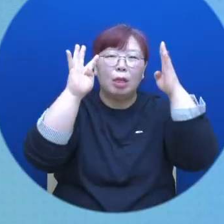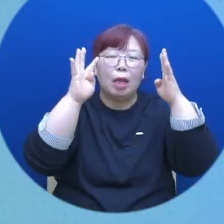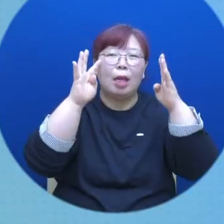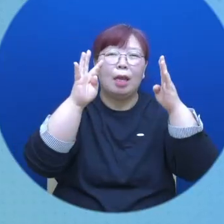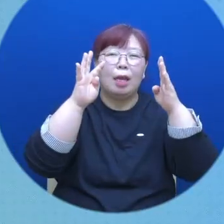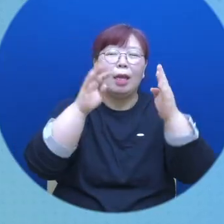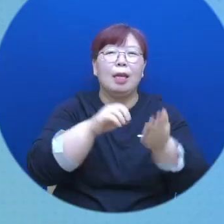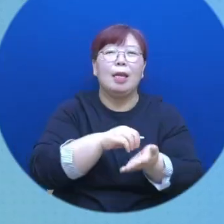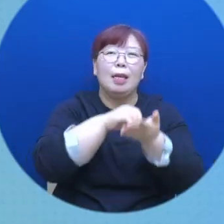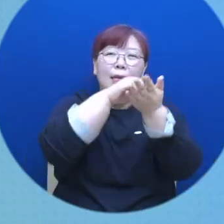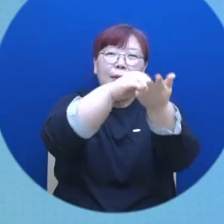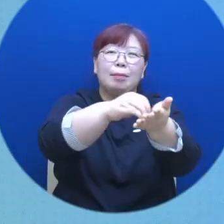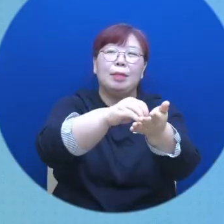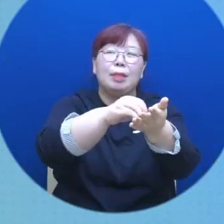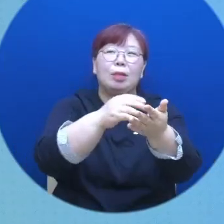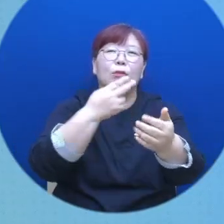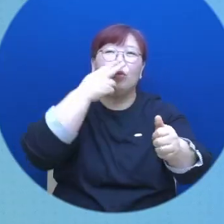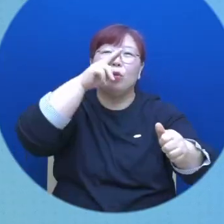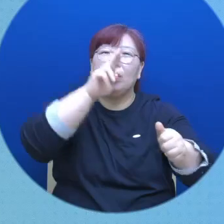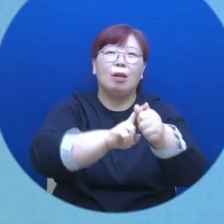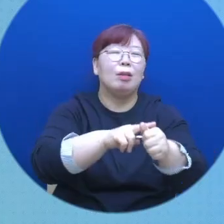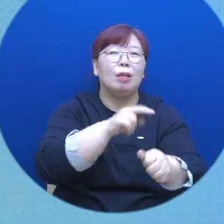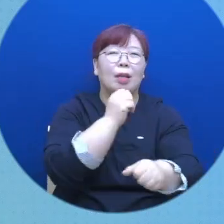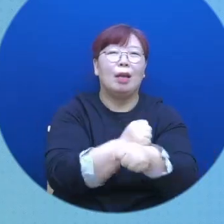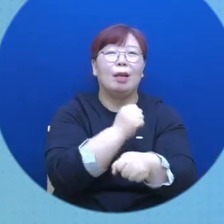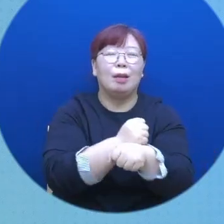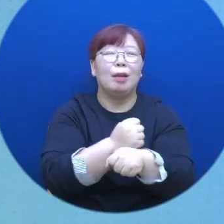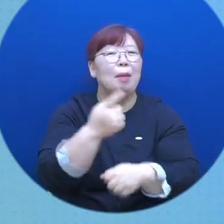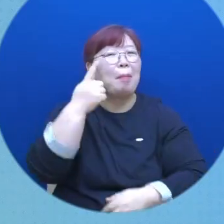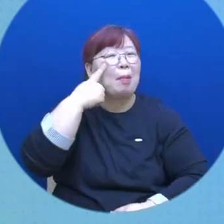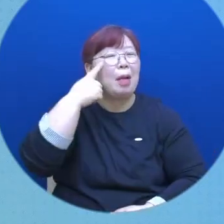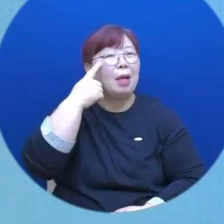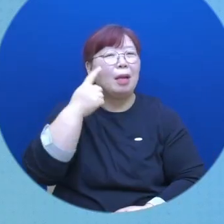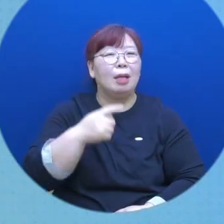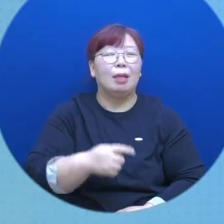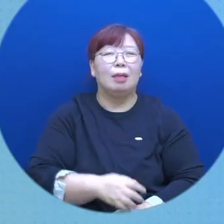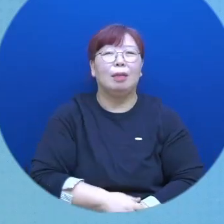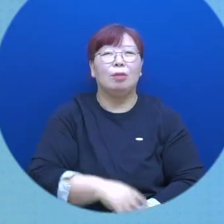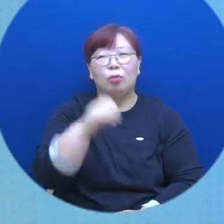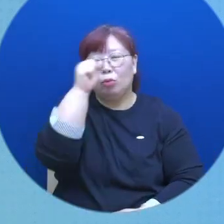들어야지. 그래서 서울대 원서를 덜컥 낸 거예요.